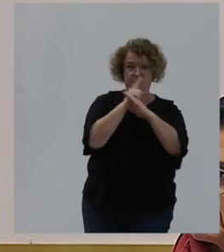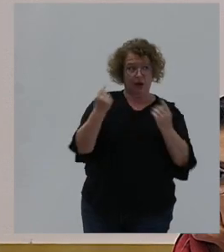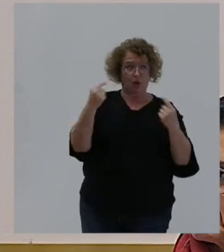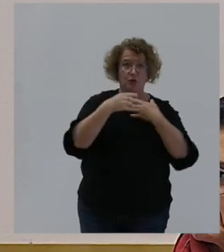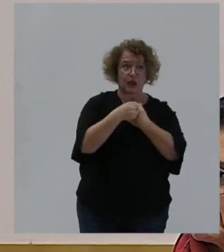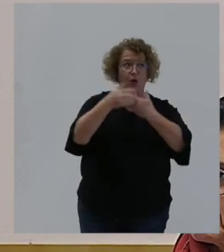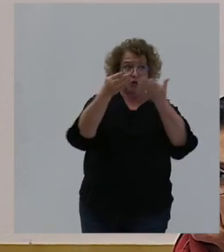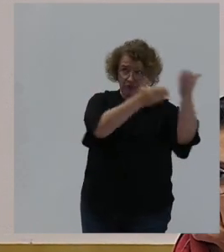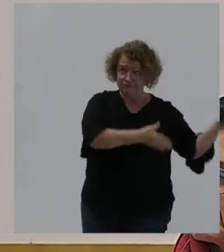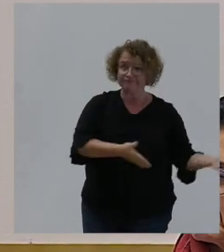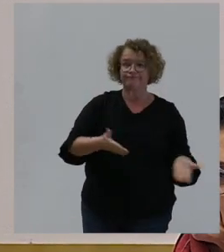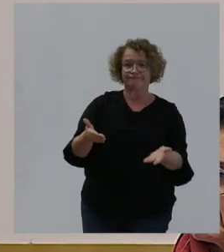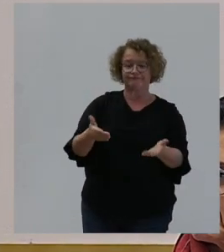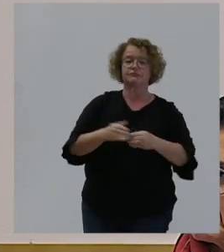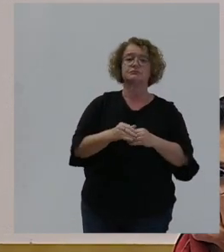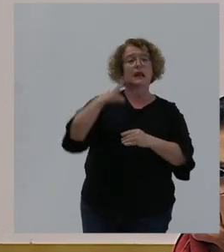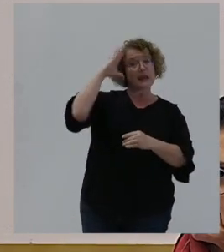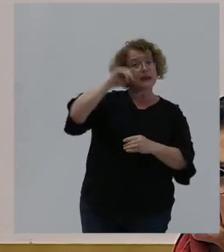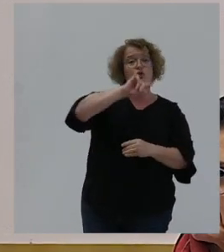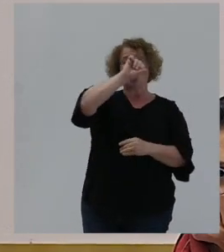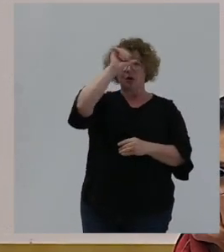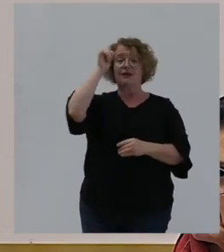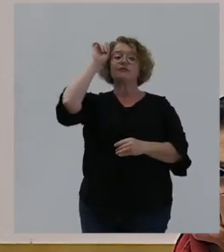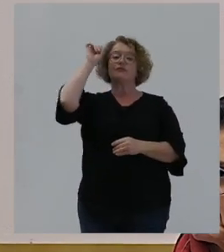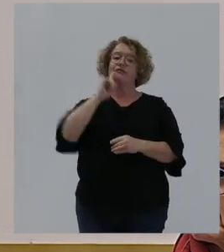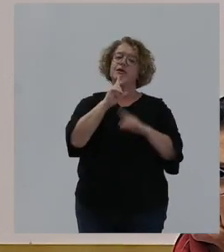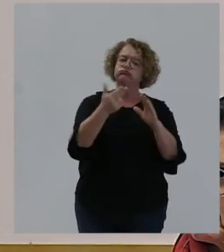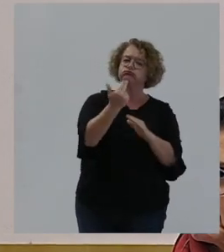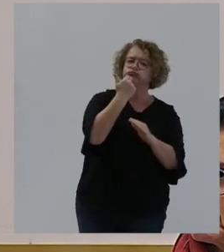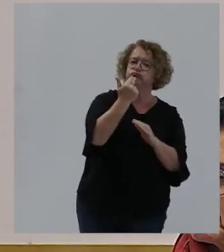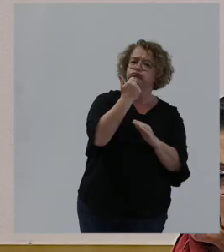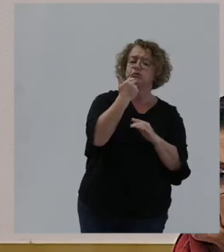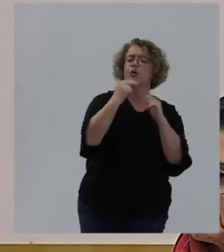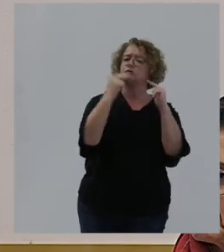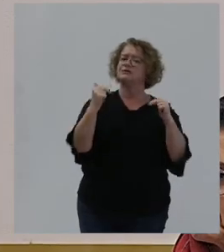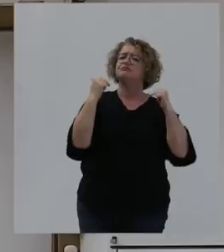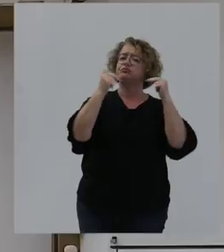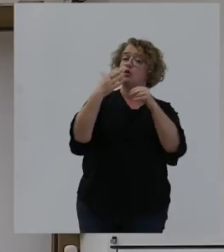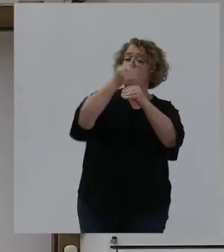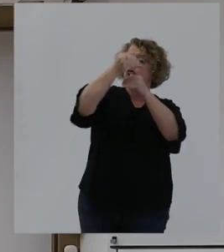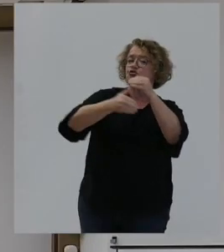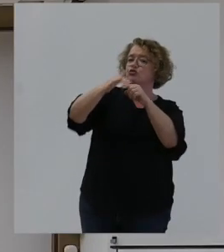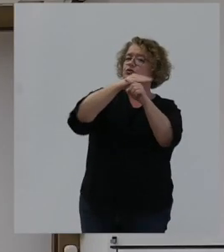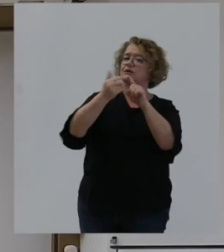recherche, des compétences de nos étudiantes et étudiants, de l'utilité de nos disciplines pour relever les enjeux sociétaux.